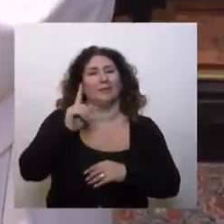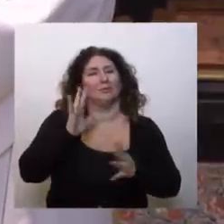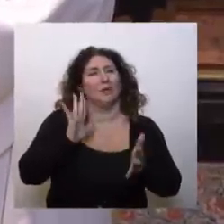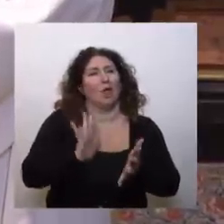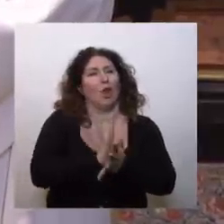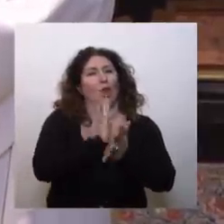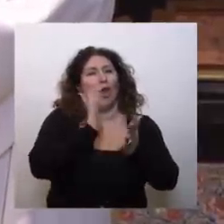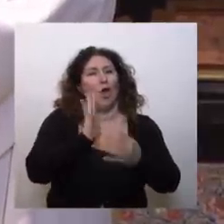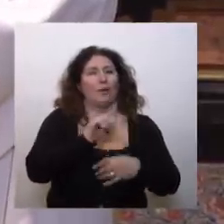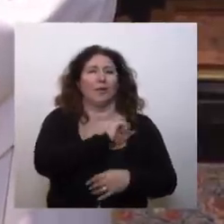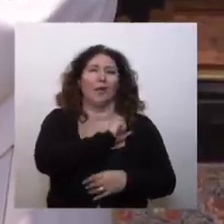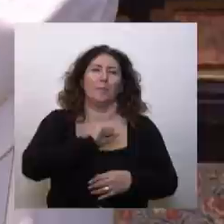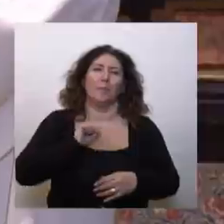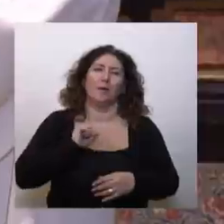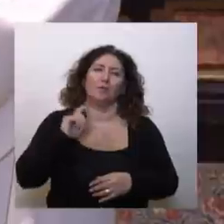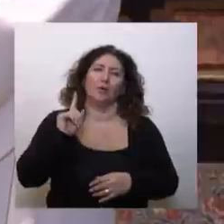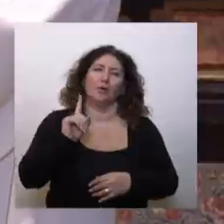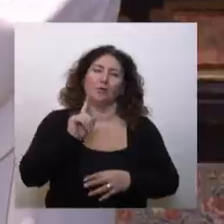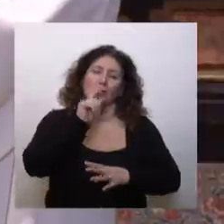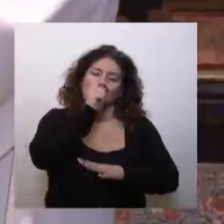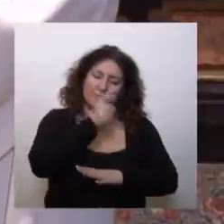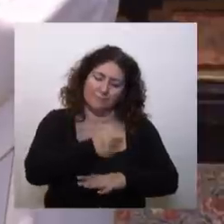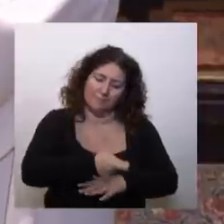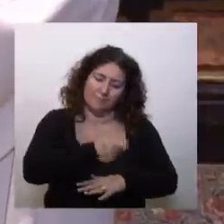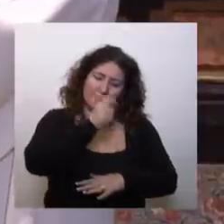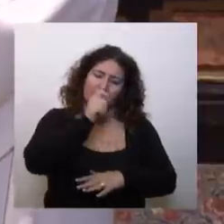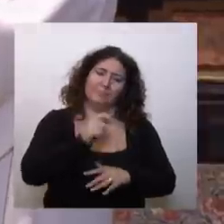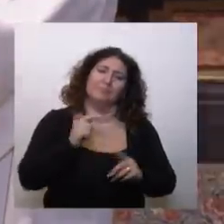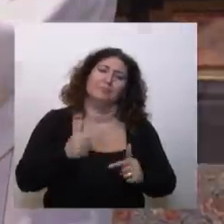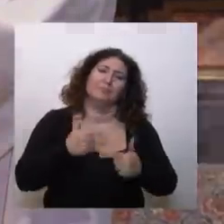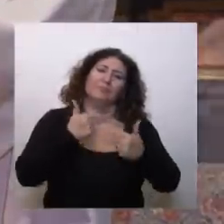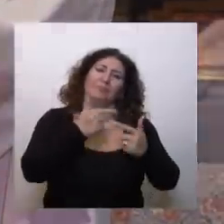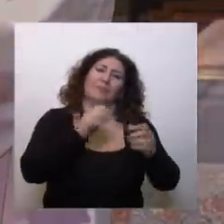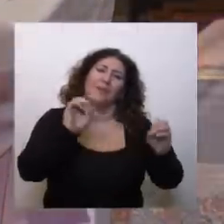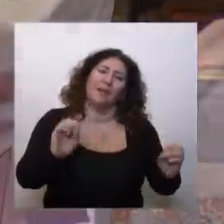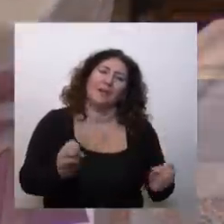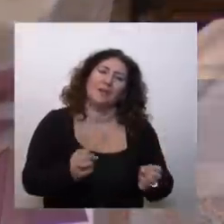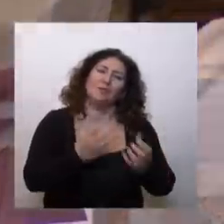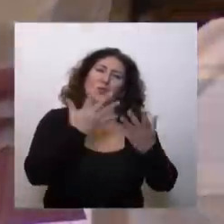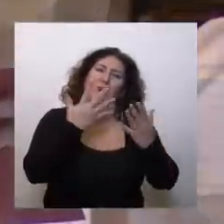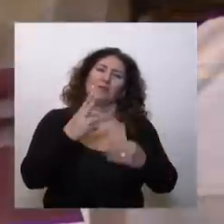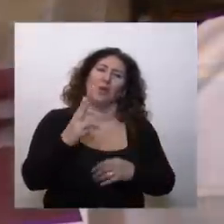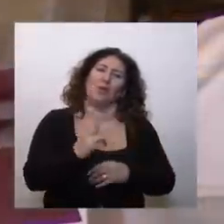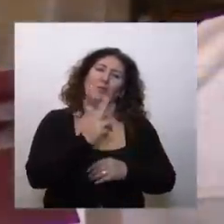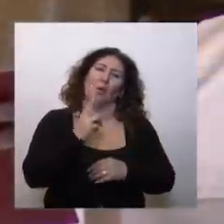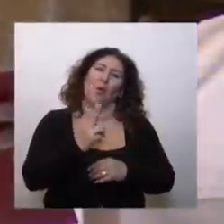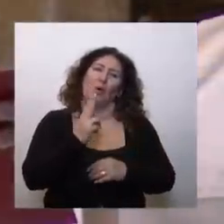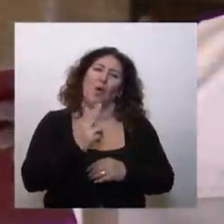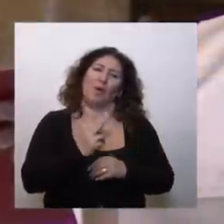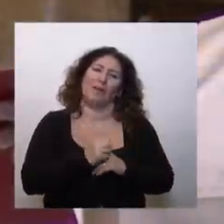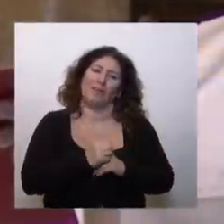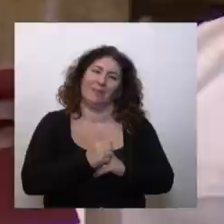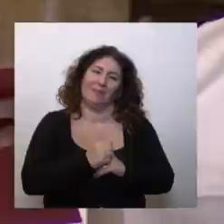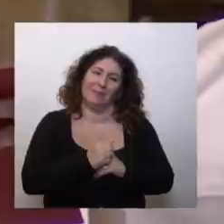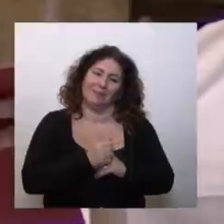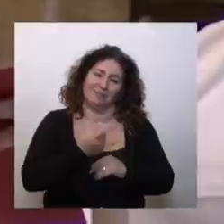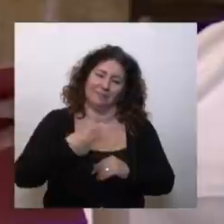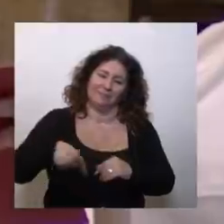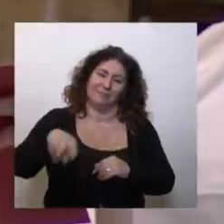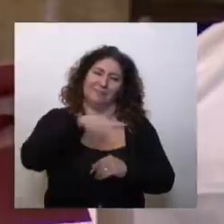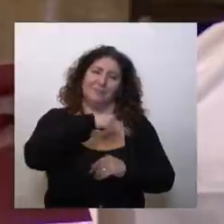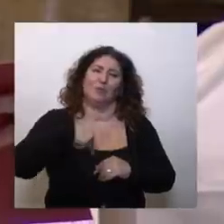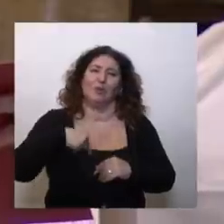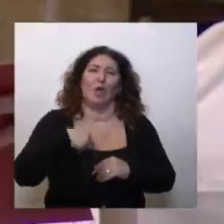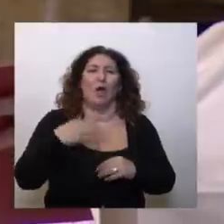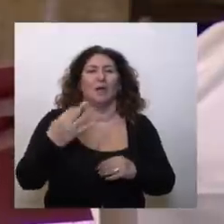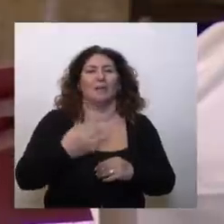e lo hai costituito, Signore, nella sua risurrezione dai morti, a noi che veneriamo